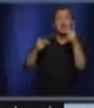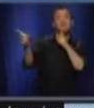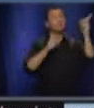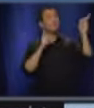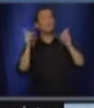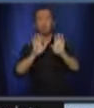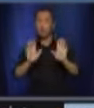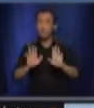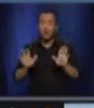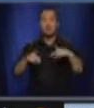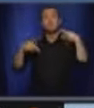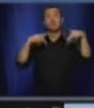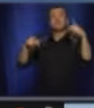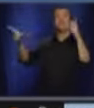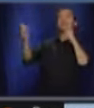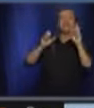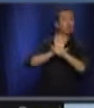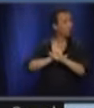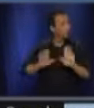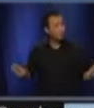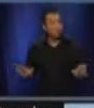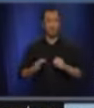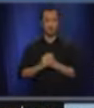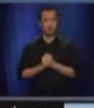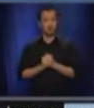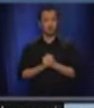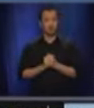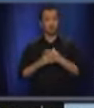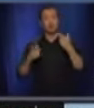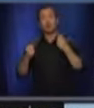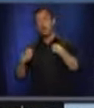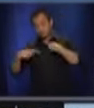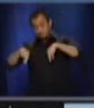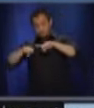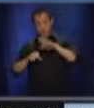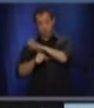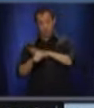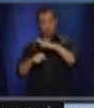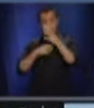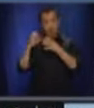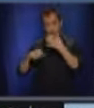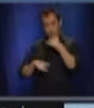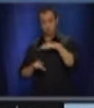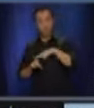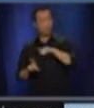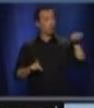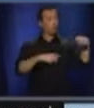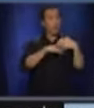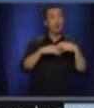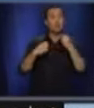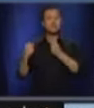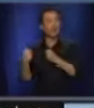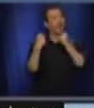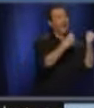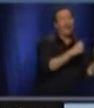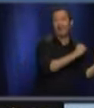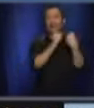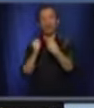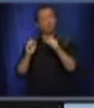parties. Évitez de vous déplacer d'une zone orange à une zone jaune si ce n'est strictement